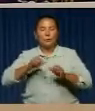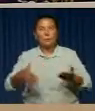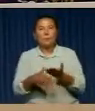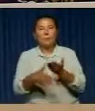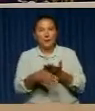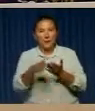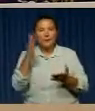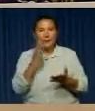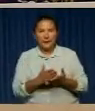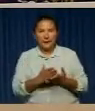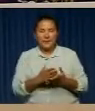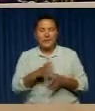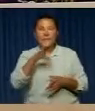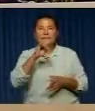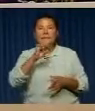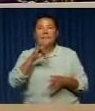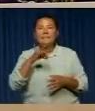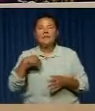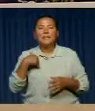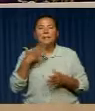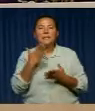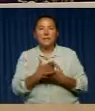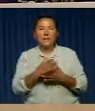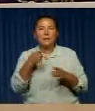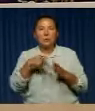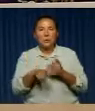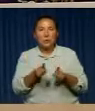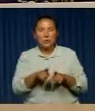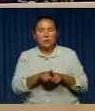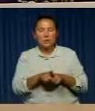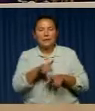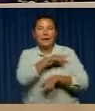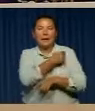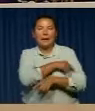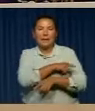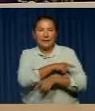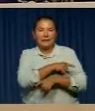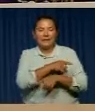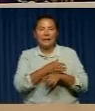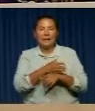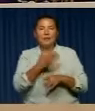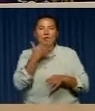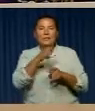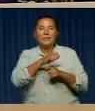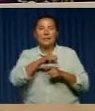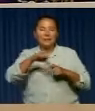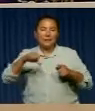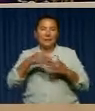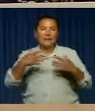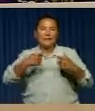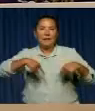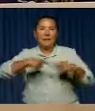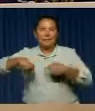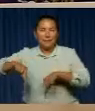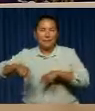етеді. Синтетикалық витамин деген сөзіміз, ол дәріханадағы витаминдер, жаңағы шетелдіктер бар, әртүрлі компанияның